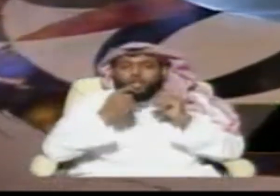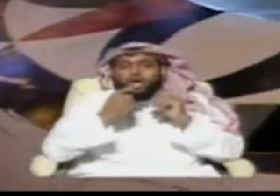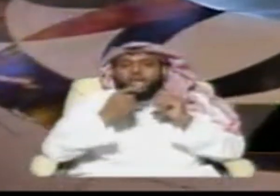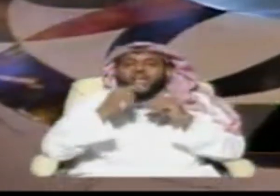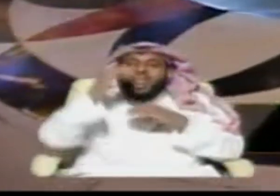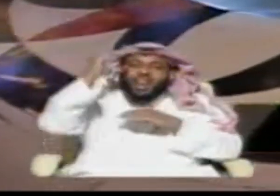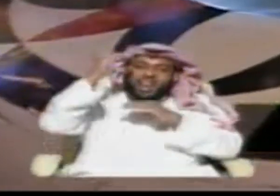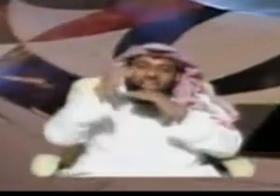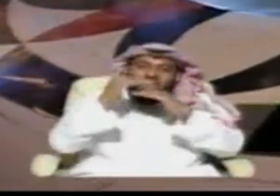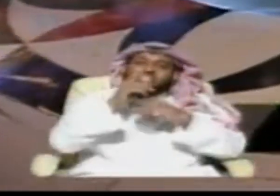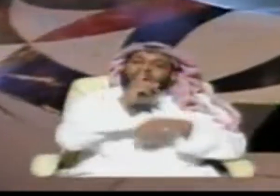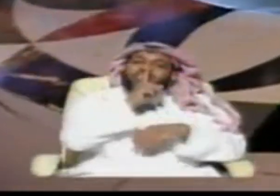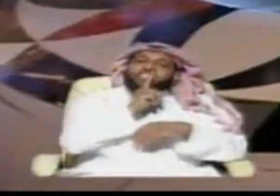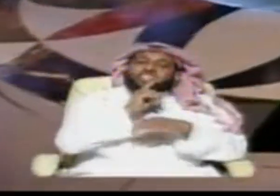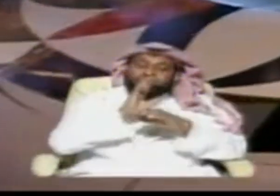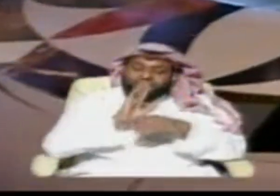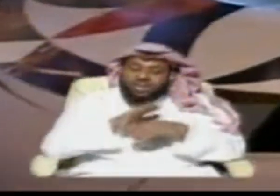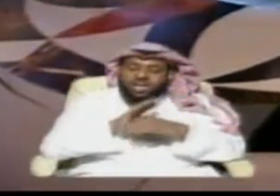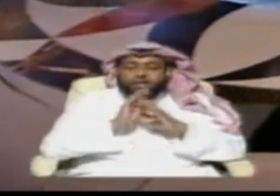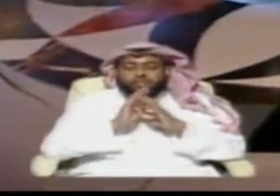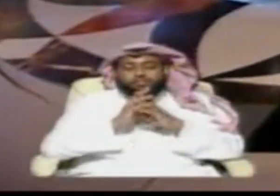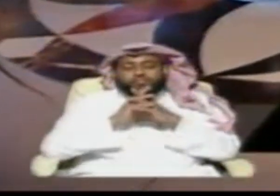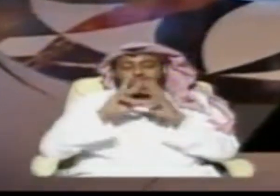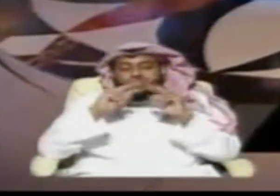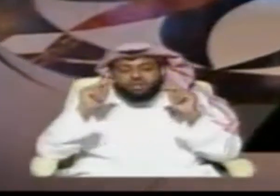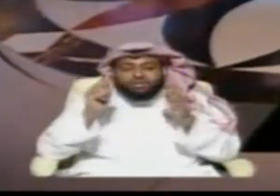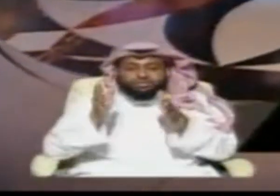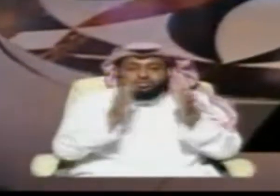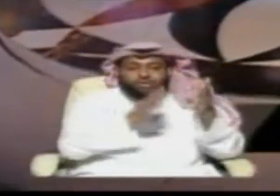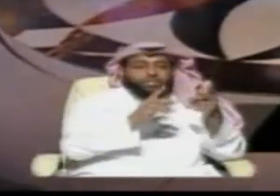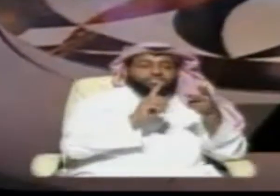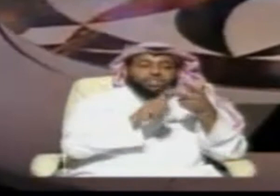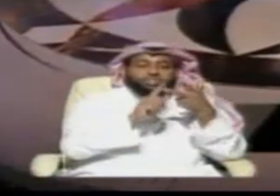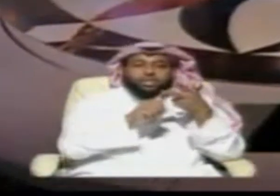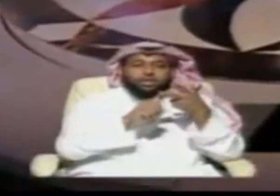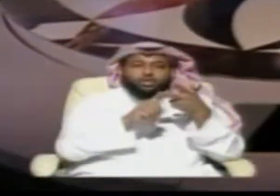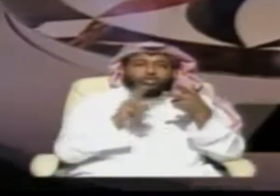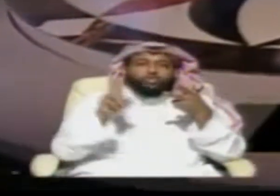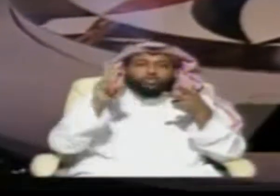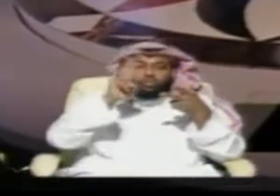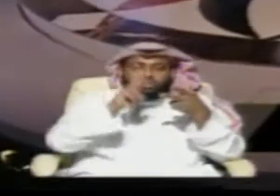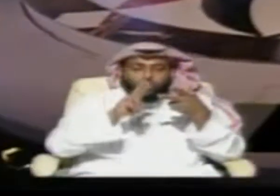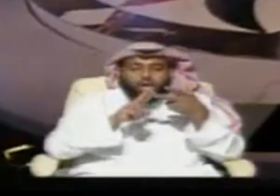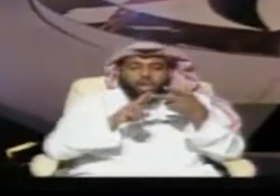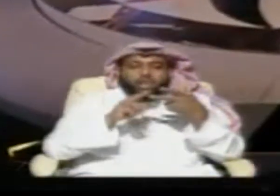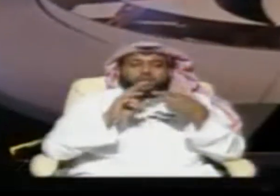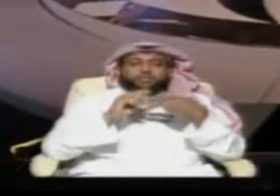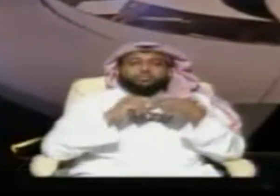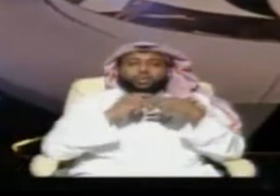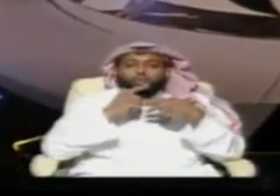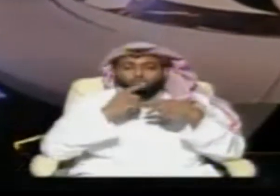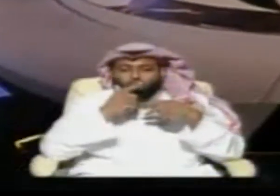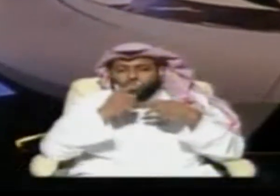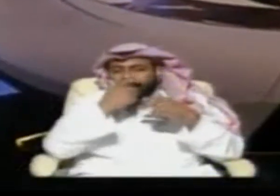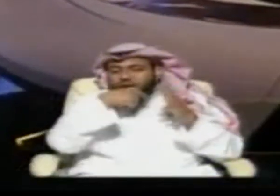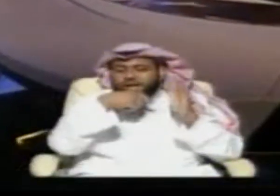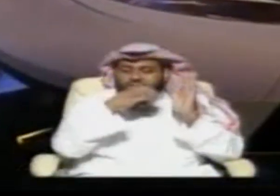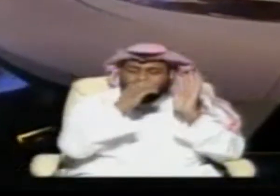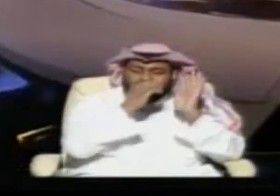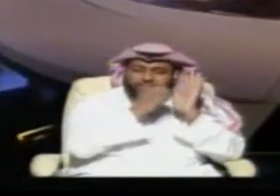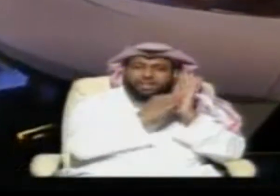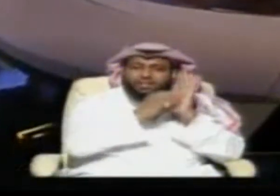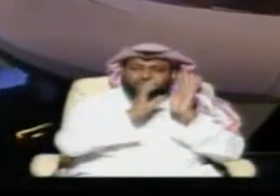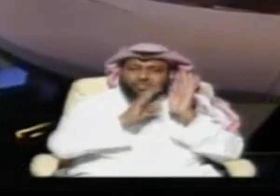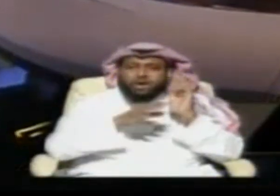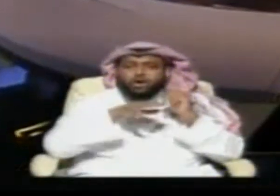نعم. السؤال الثالث، قالت أم عطية رضي الله عنها: أمرنا رسول الله صلى الله